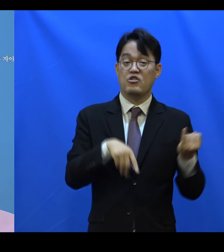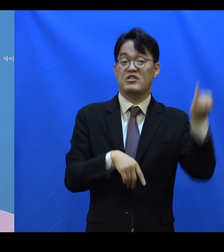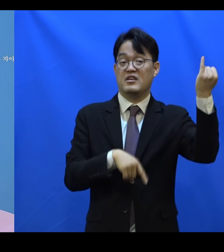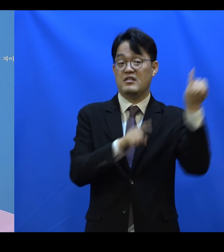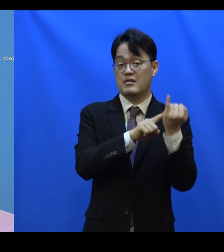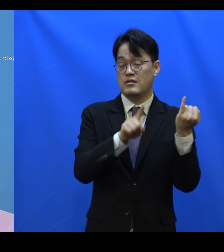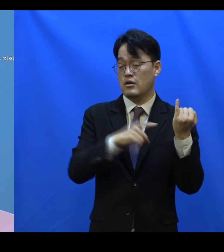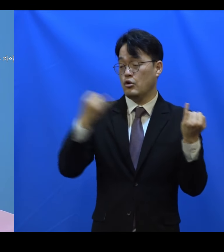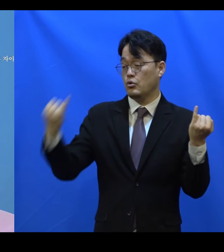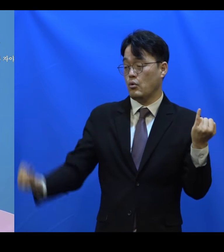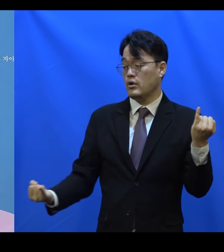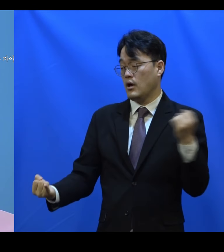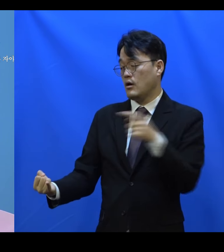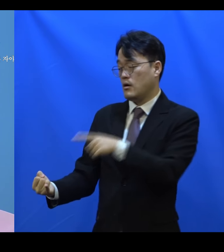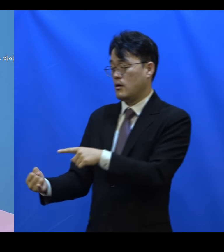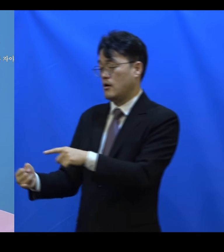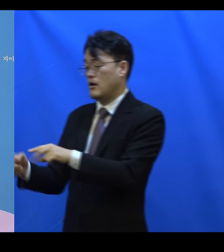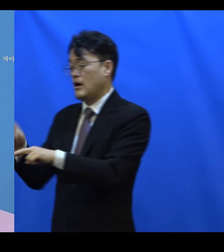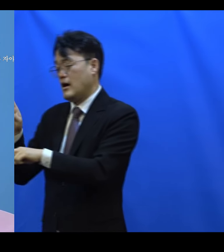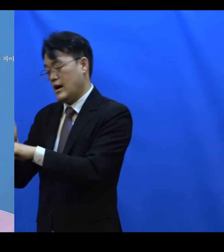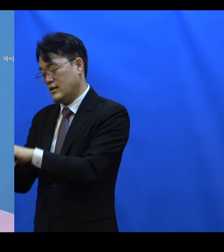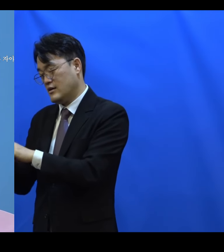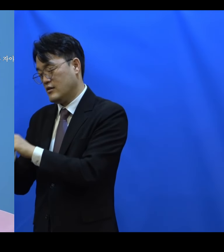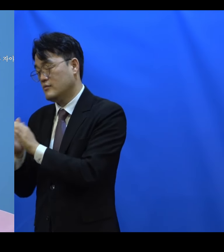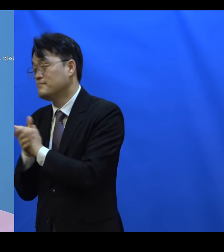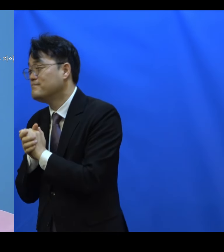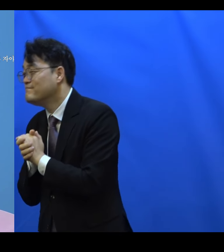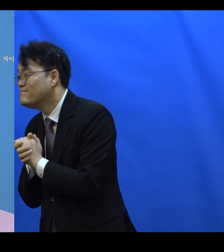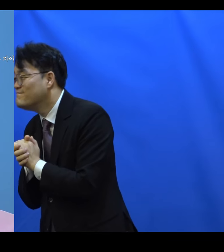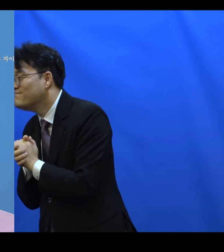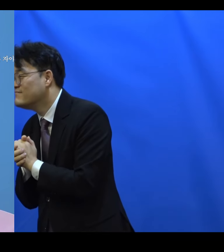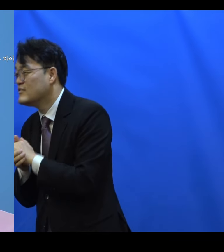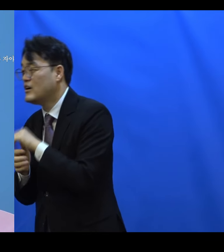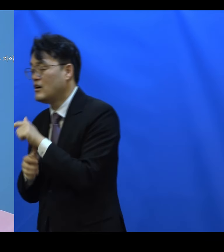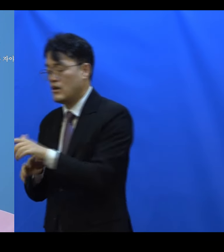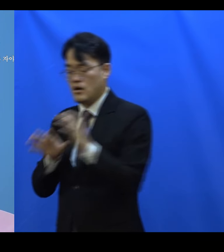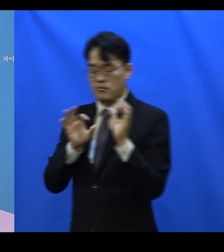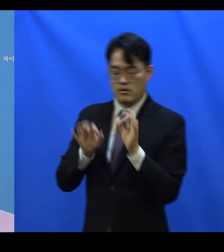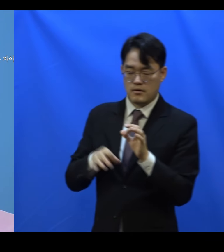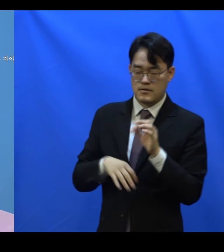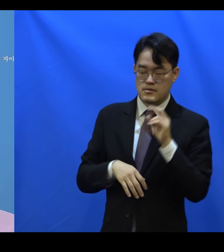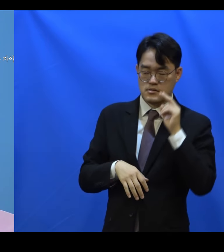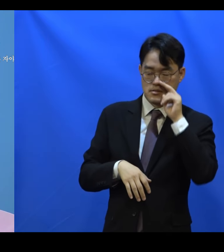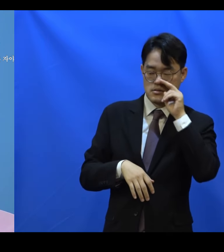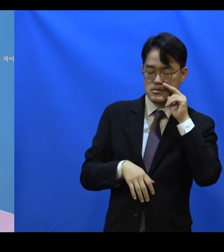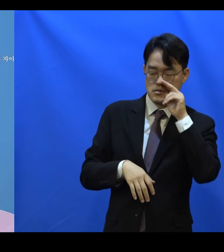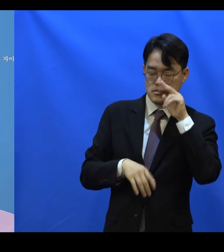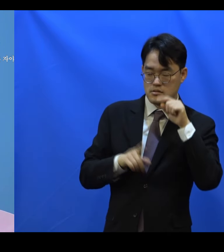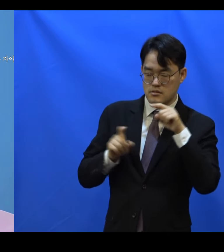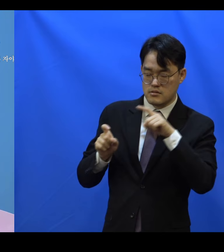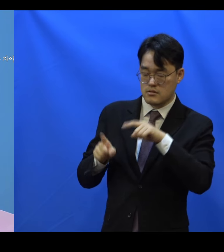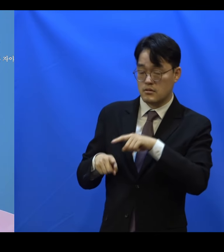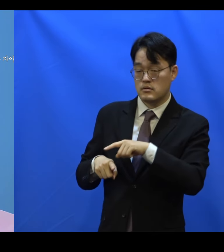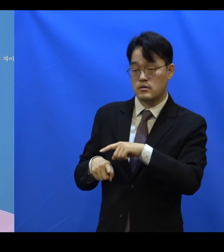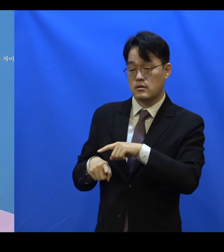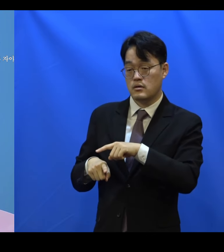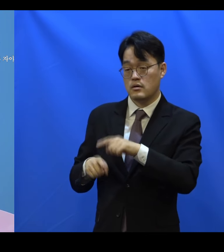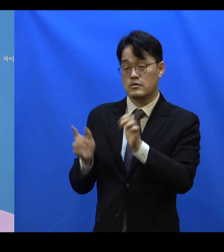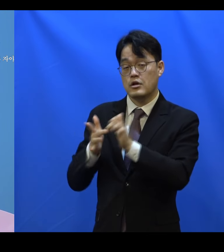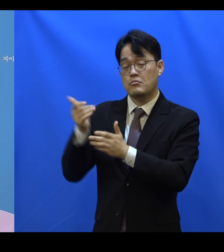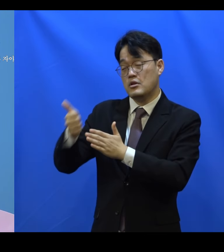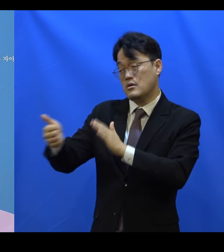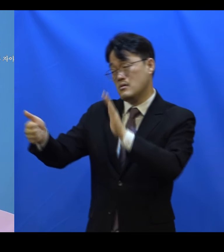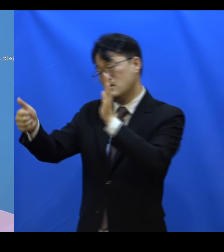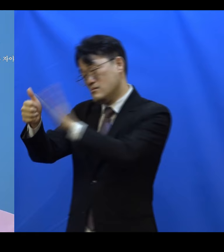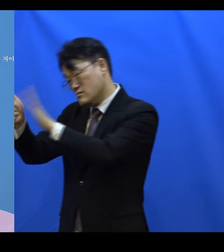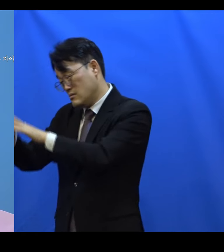그래서 주님에게, 마리아에게 자신이 하는 일을 돕도록 해달라고 요청합니다. 동생 마리아와 주님과의 깊은 관계를